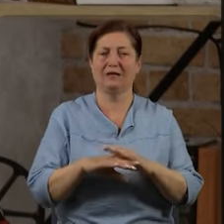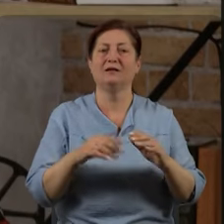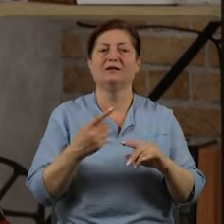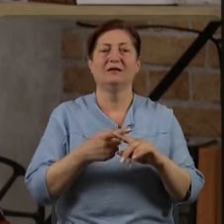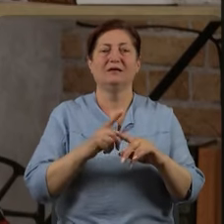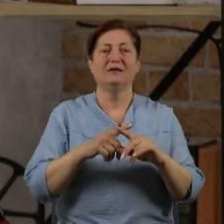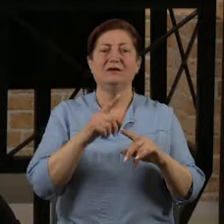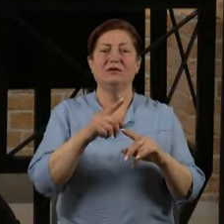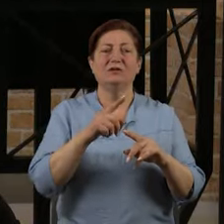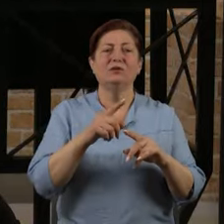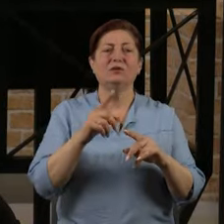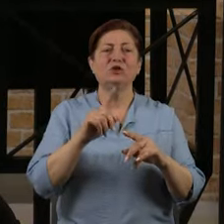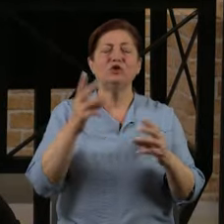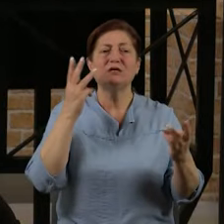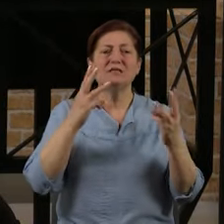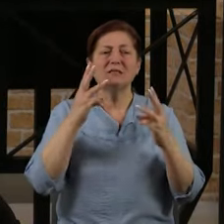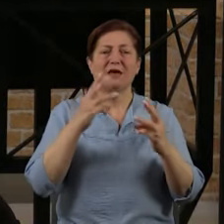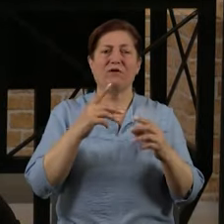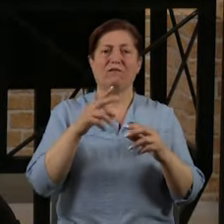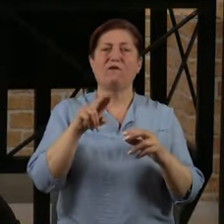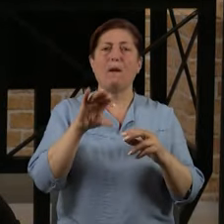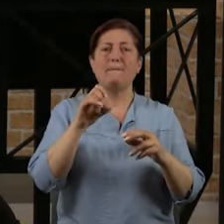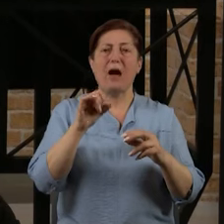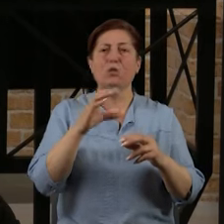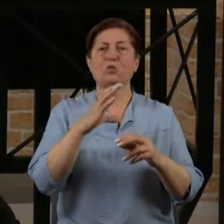հետաքրքիր, որ հետագայում իր զարգացումն է ստանում Պարուր Սևակի